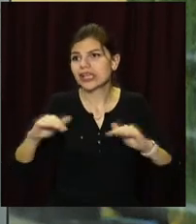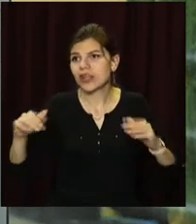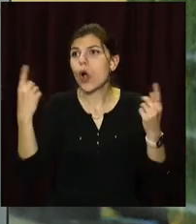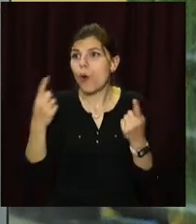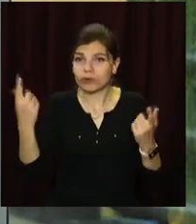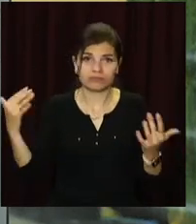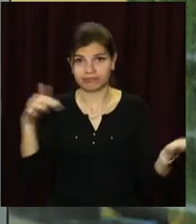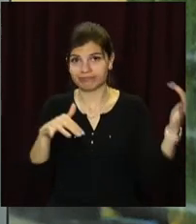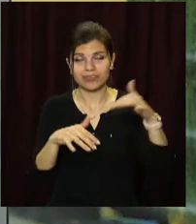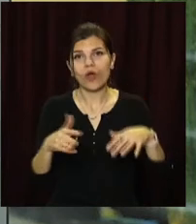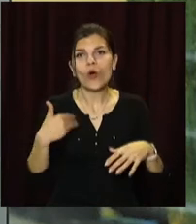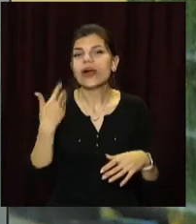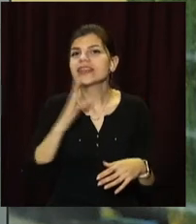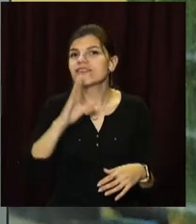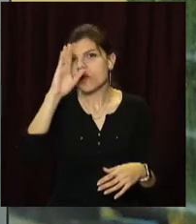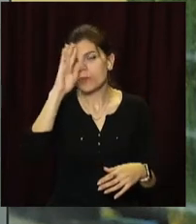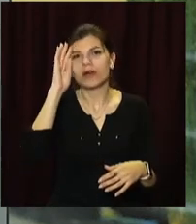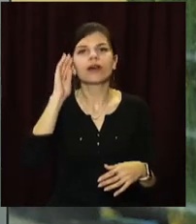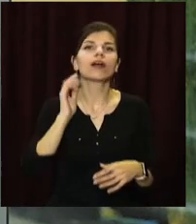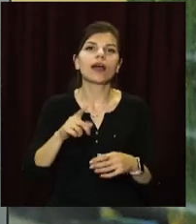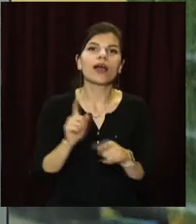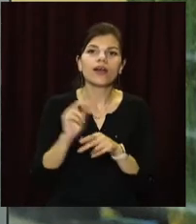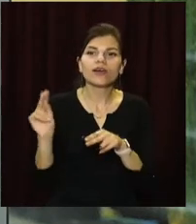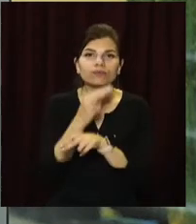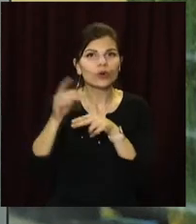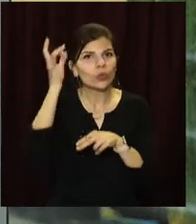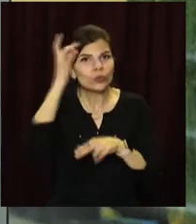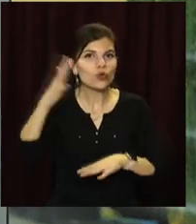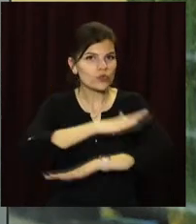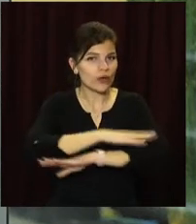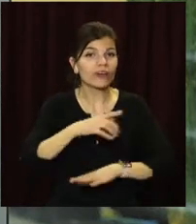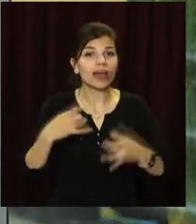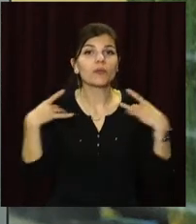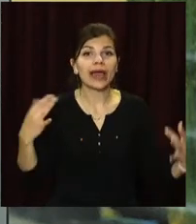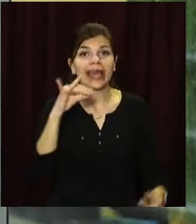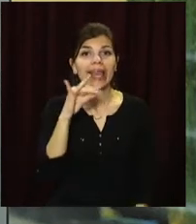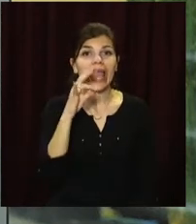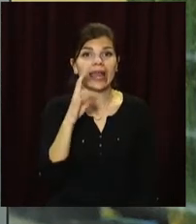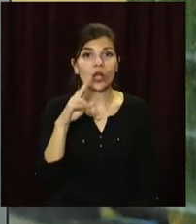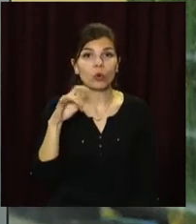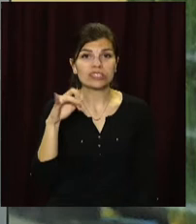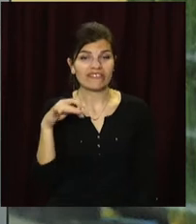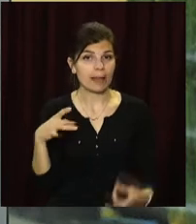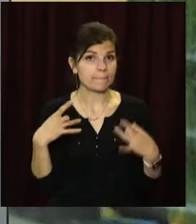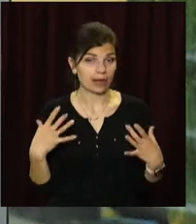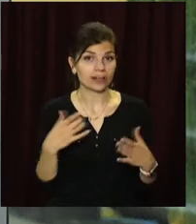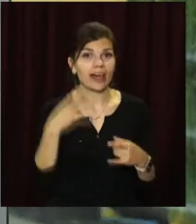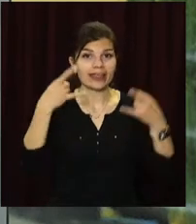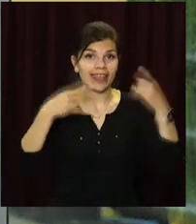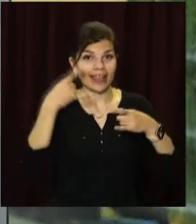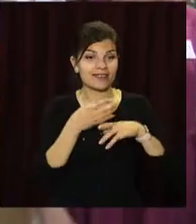Так хочуть згуртувати хлопців та дівчат, виховуючи їх толерантними. На інклюзивному святі була і наша Галина